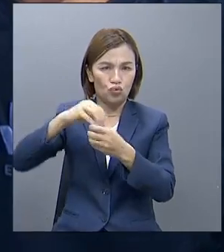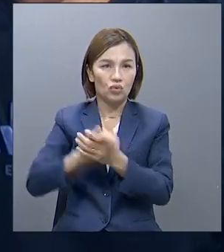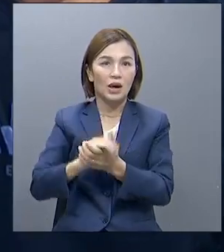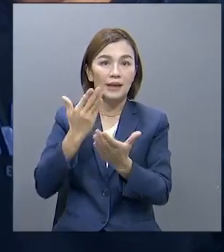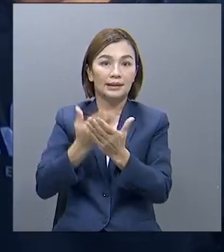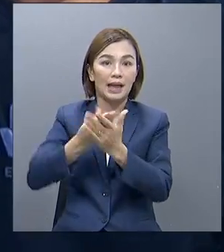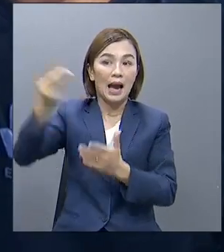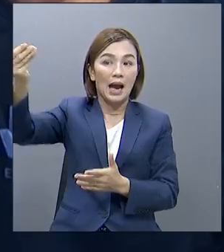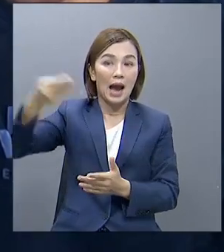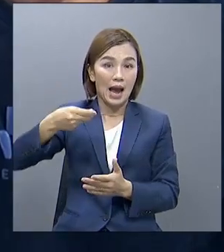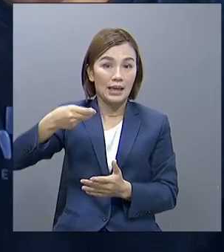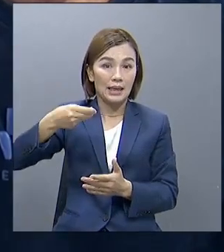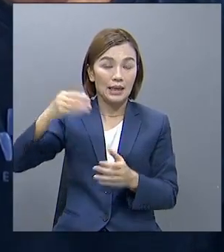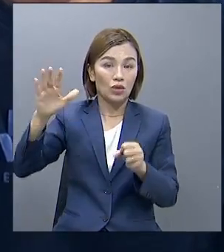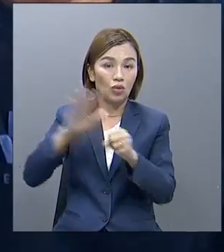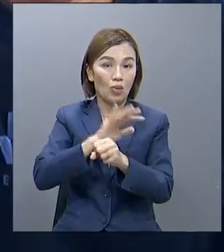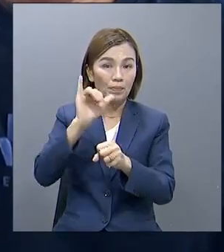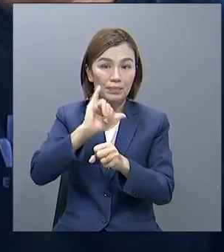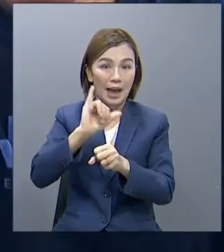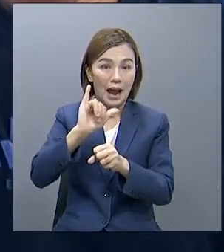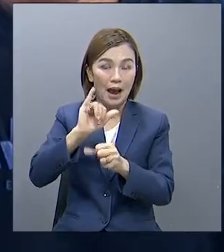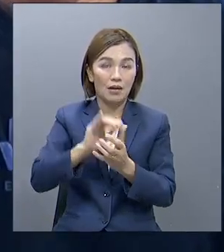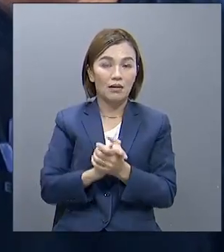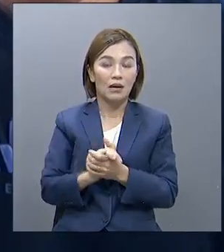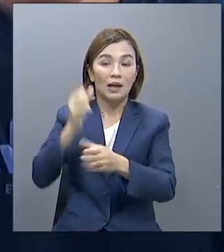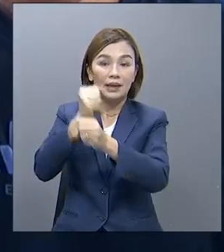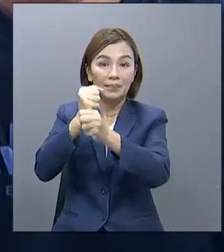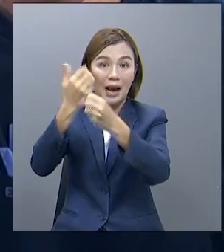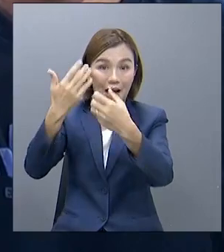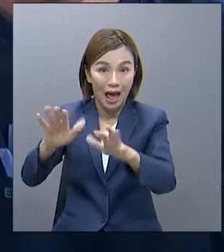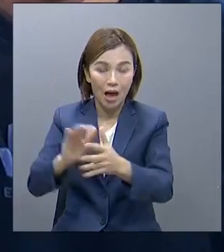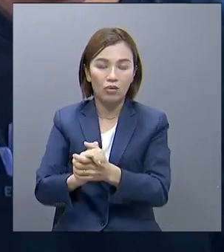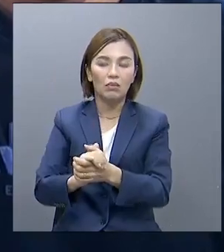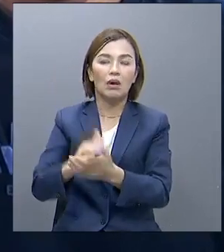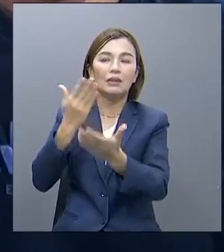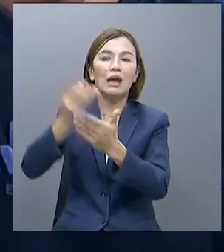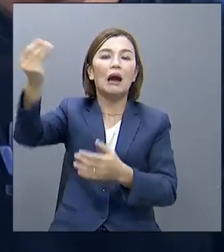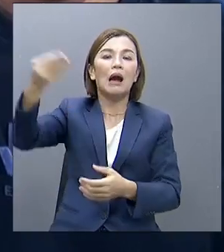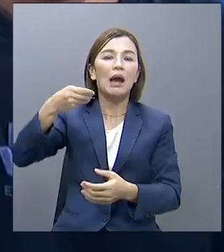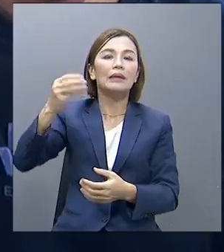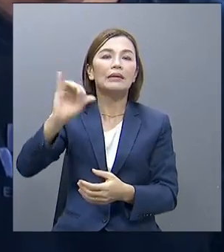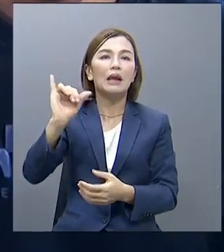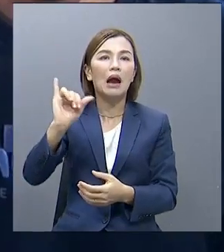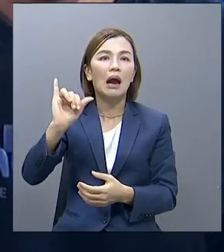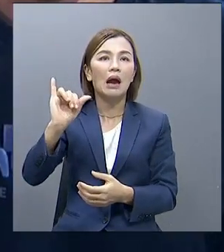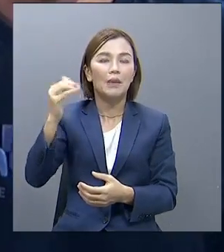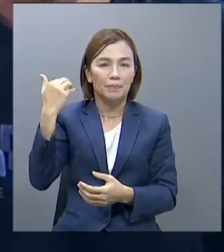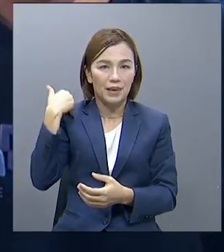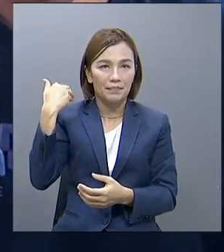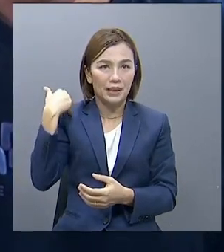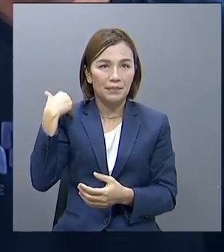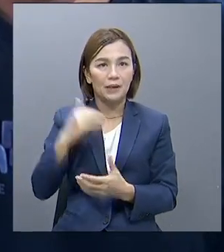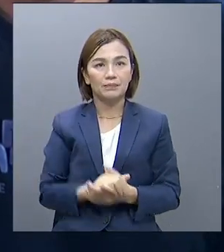ายที่นายจ้างยังไม่ได้จ่ายให้นะครับตามสัญญาจ้างนะค้างอยู่นะค้างชำ